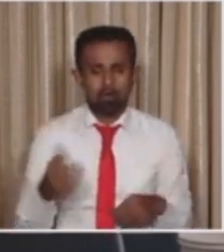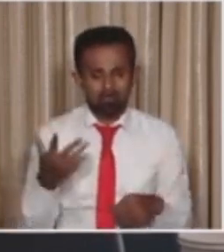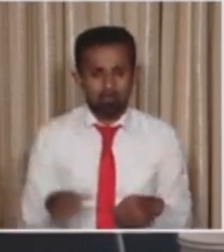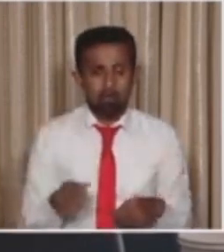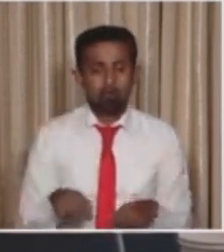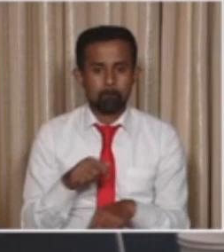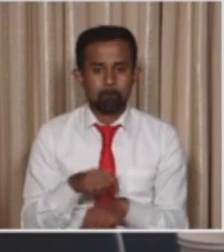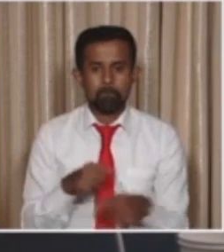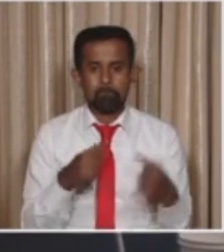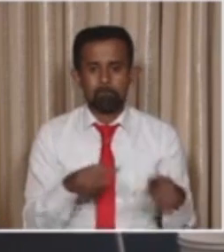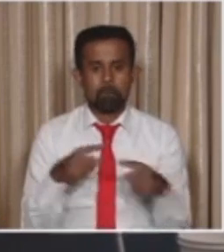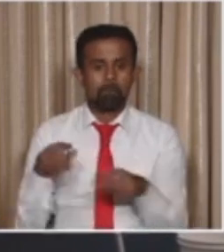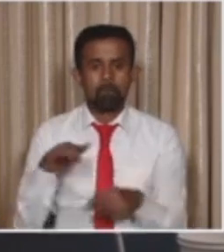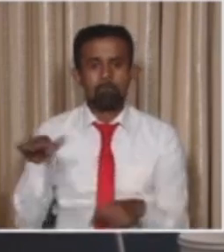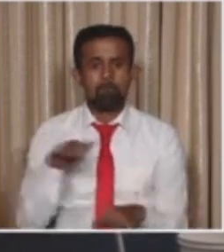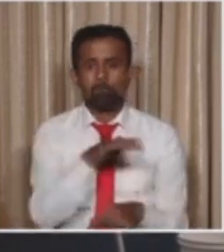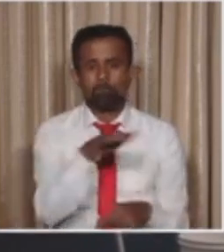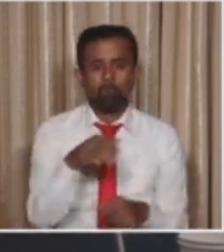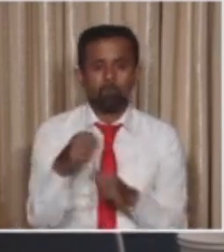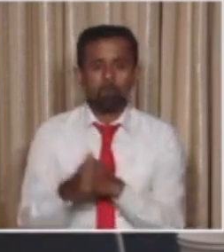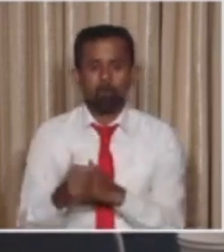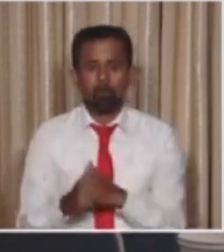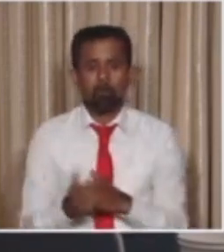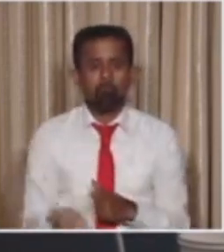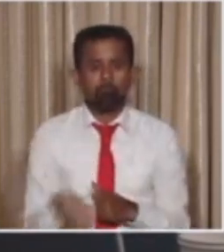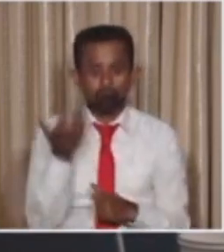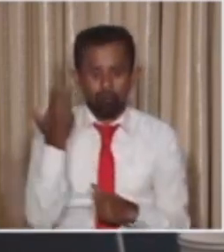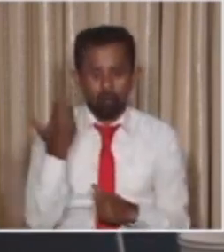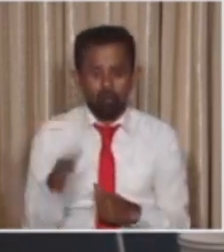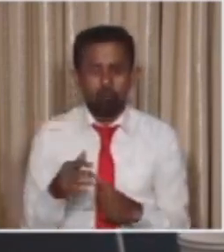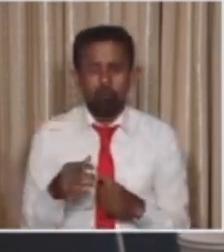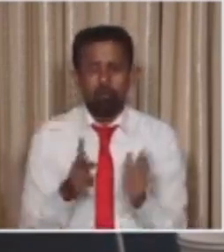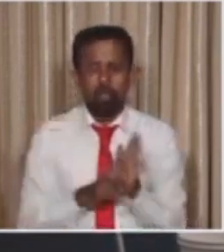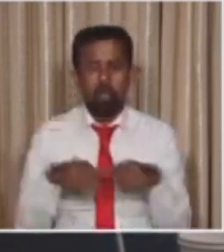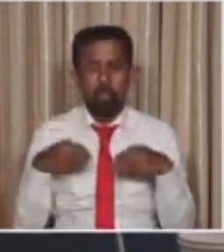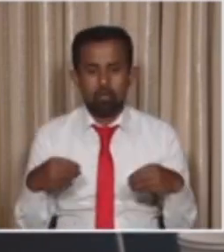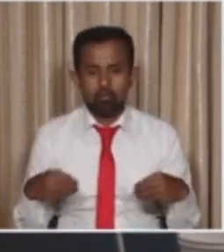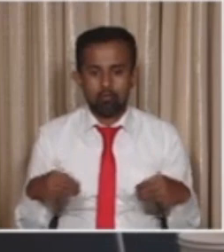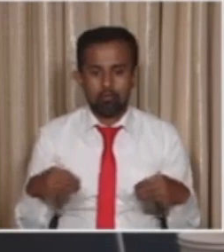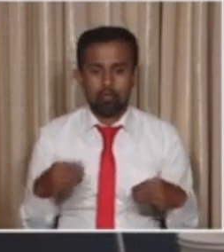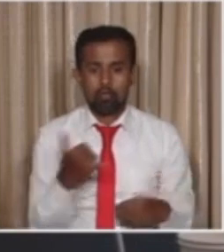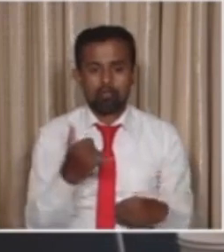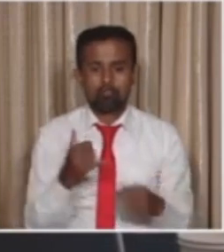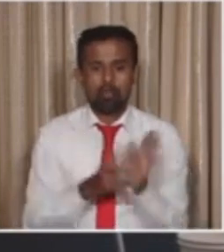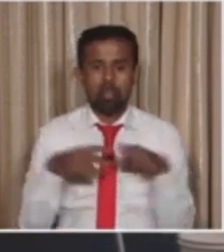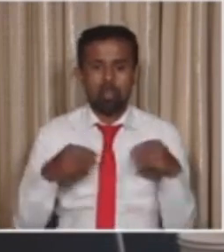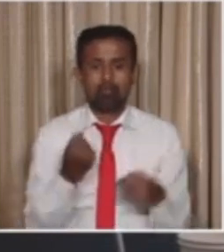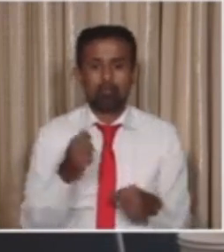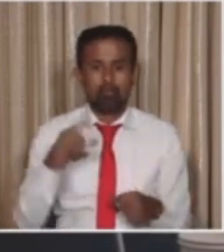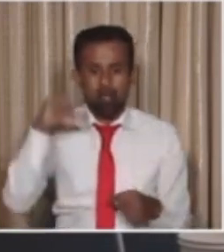பல்வேறு பகுதிகளிலே மரக்கறி உற்பத்தி அதிகரிக்கப்பட்டிருக்கின்றது, மரக்கறி விலையிலே வீழ்ச்சி அடைபடுகின்றது. வீழ்ச்சி அடையும் பொழுது